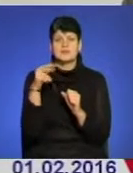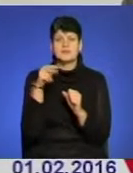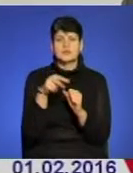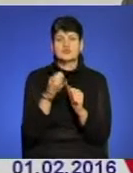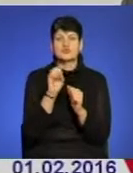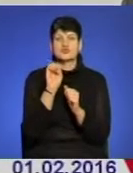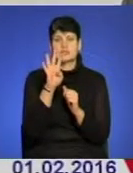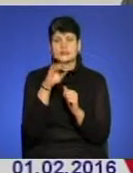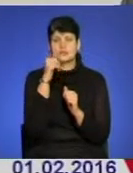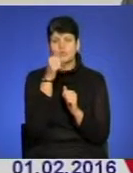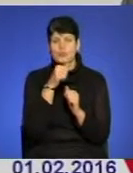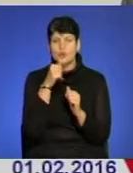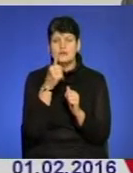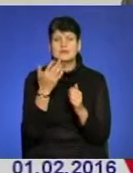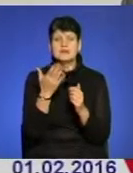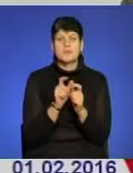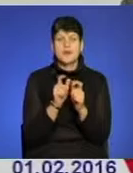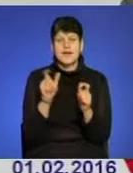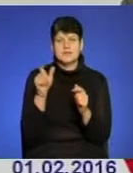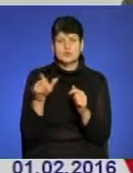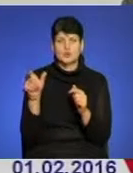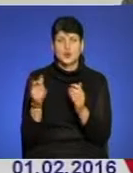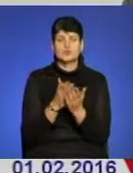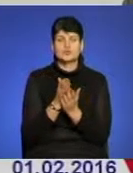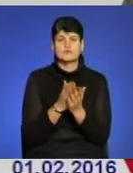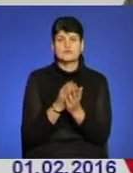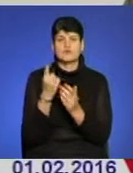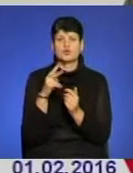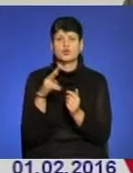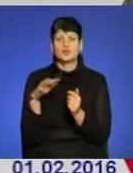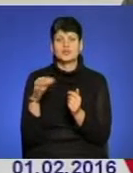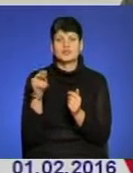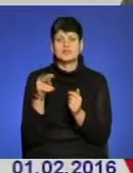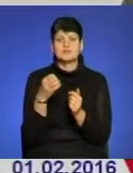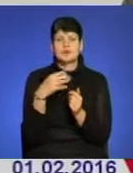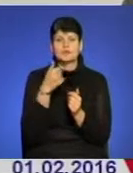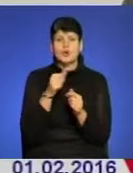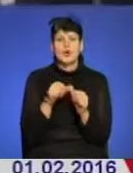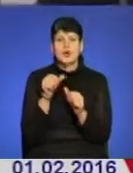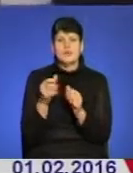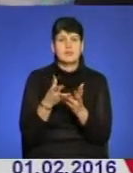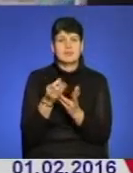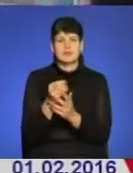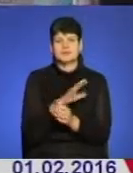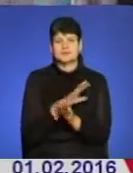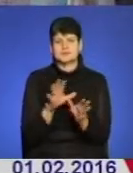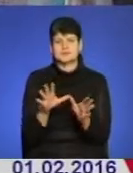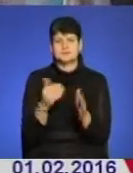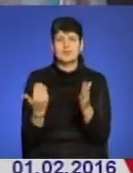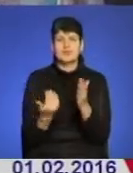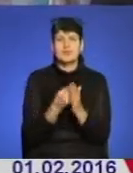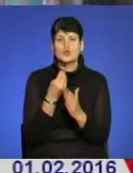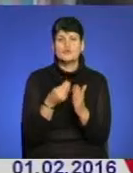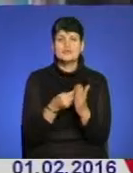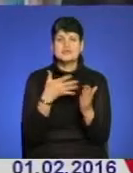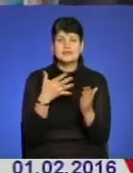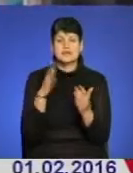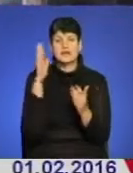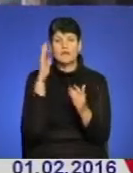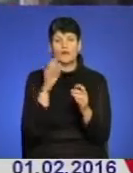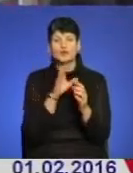2015-2014 році, які роботи були, вартість цих робіт була розтермінована на 3 роки, і відповідно мешканці будуть сплачувати за фактично